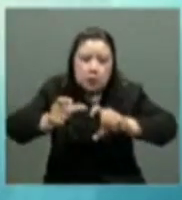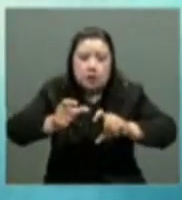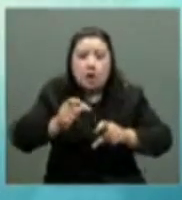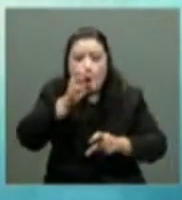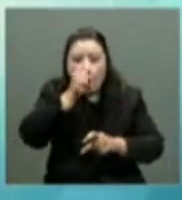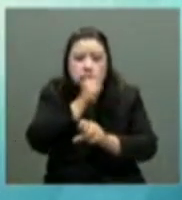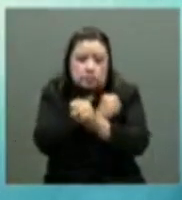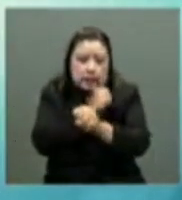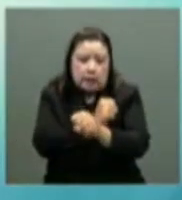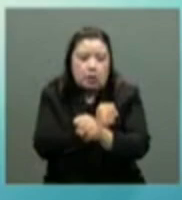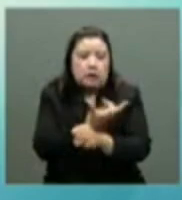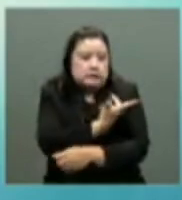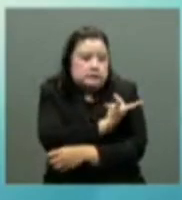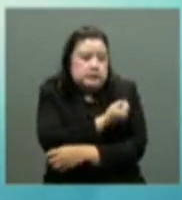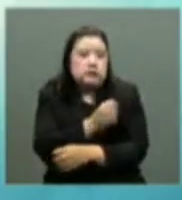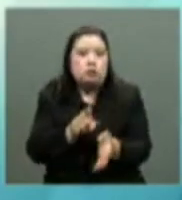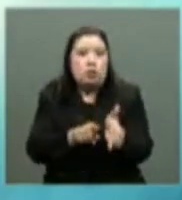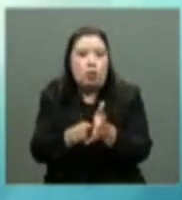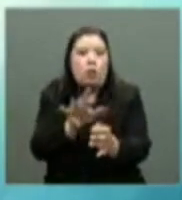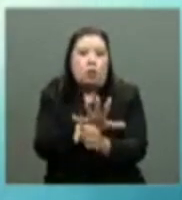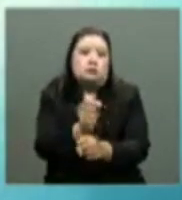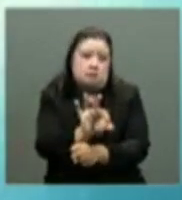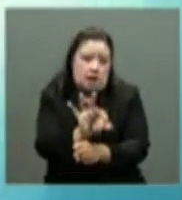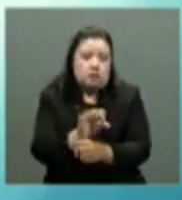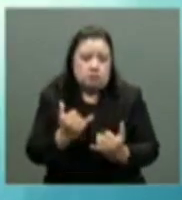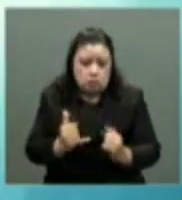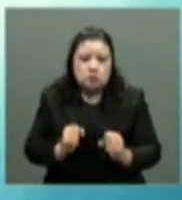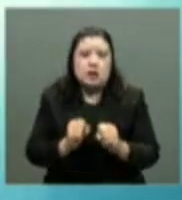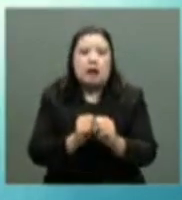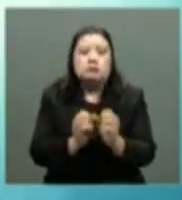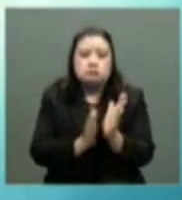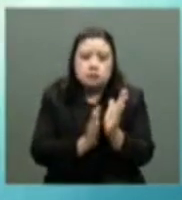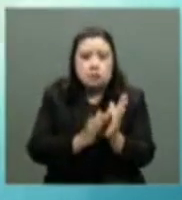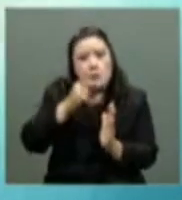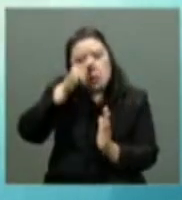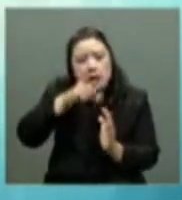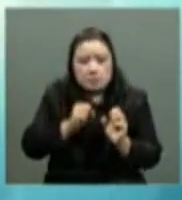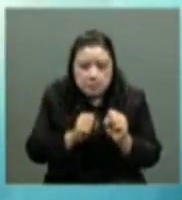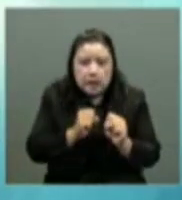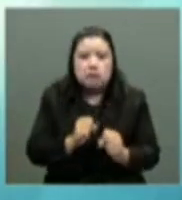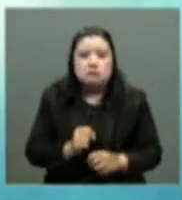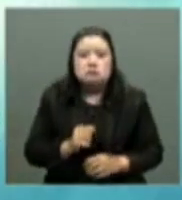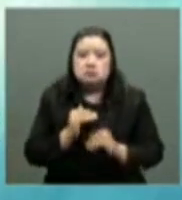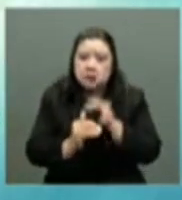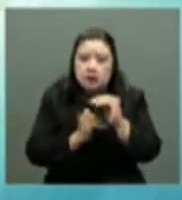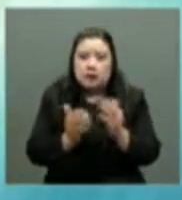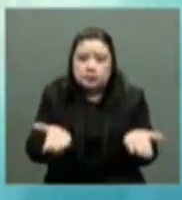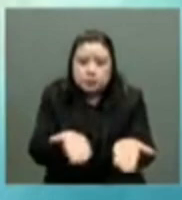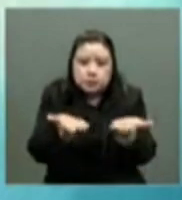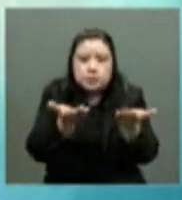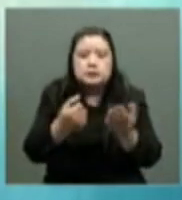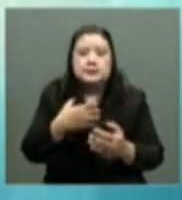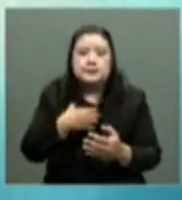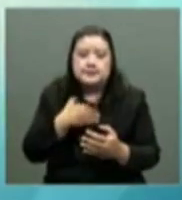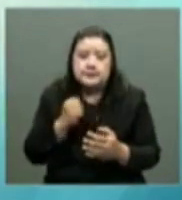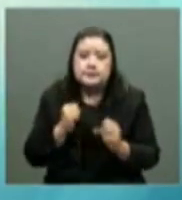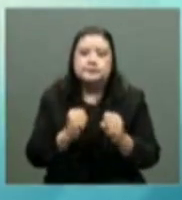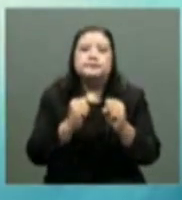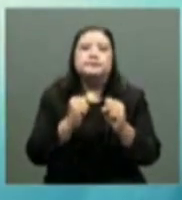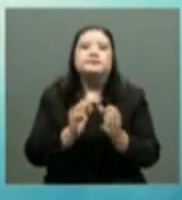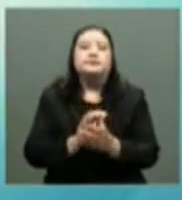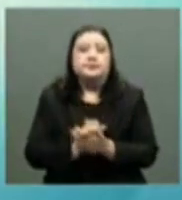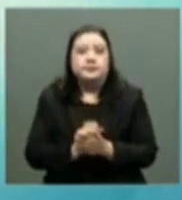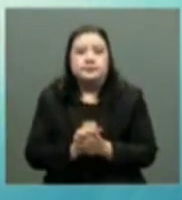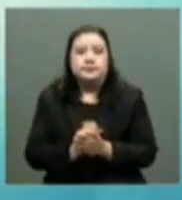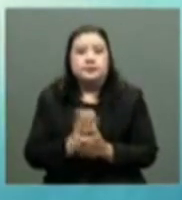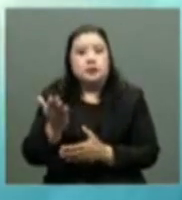ทศไทยที่เราจะต้องพยายามพัฒนาขึ้นไปไต่ระดับความสามารถขึ้นไปในระดับโลกให้ได้อินโดนีเซียเขา